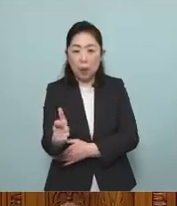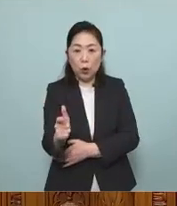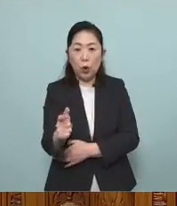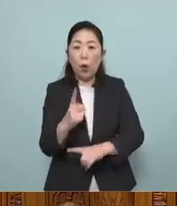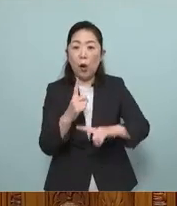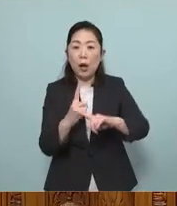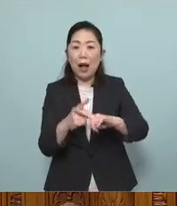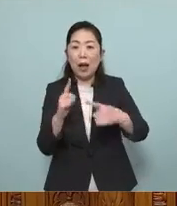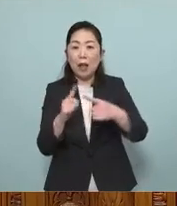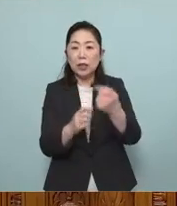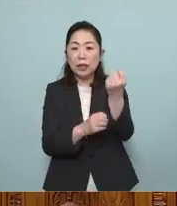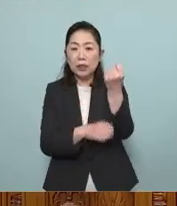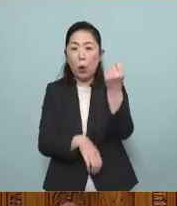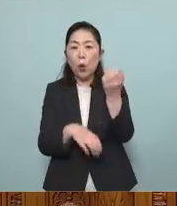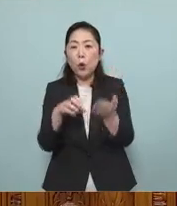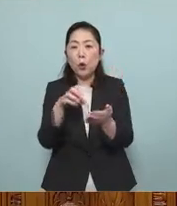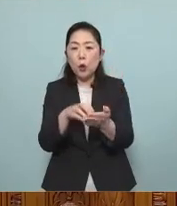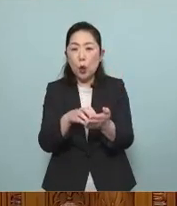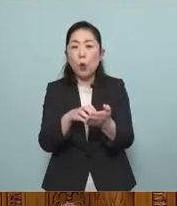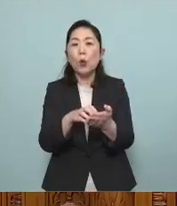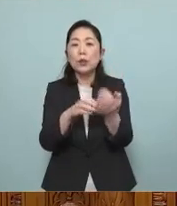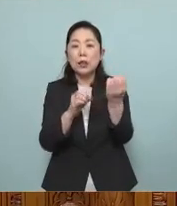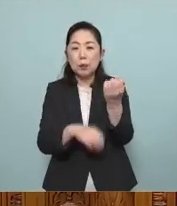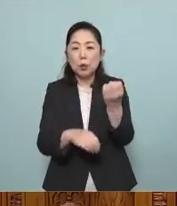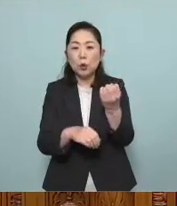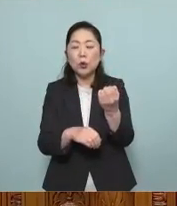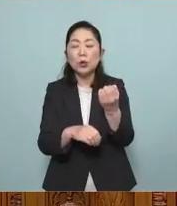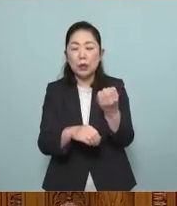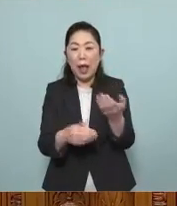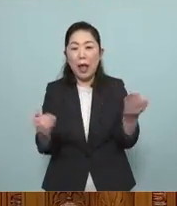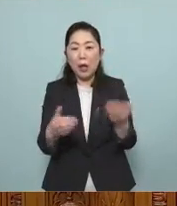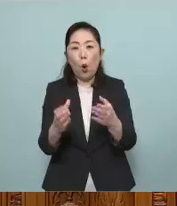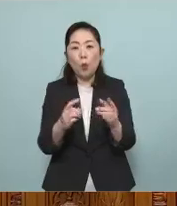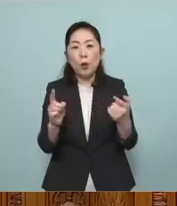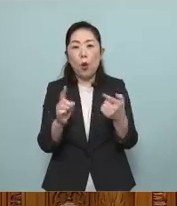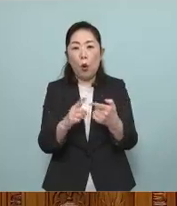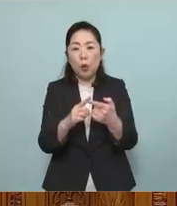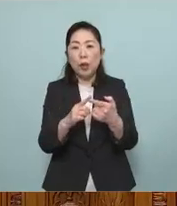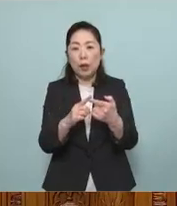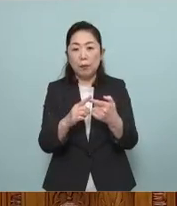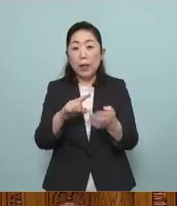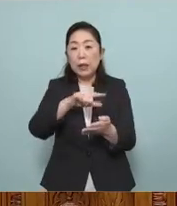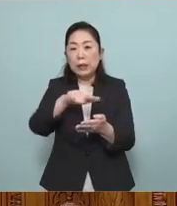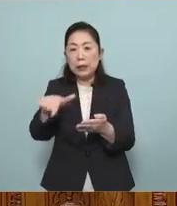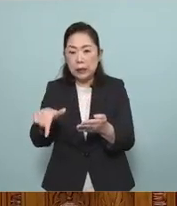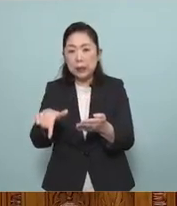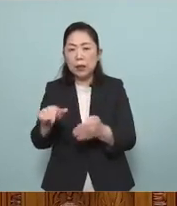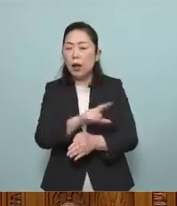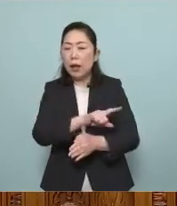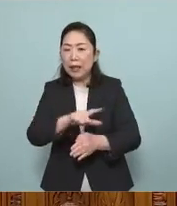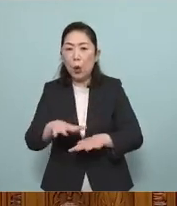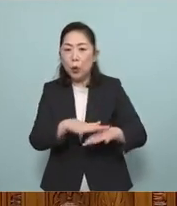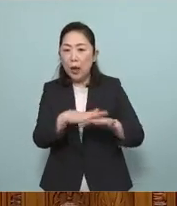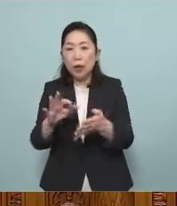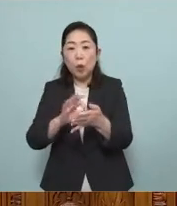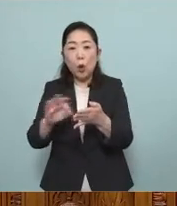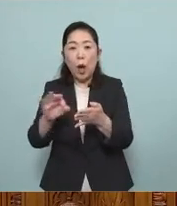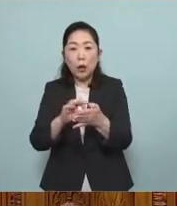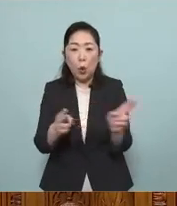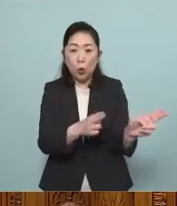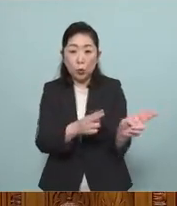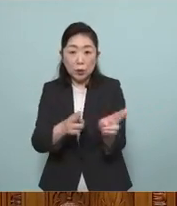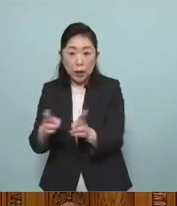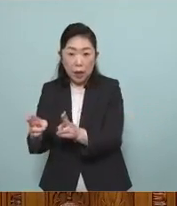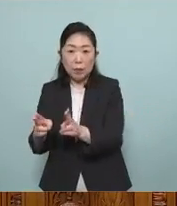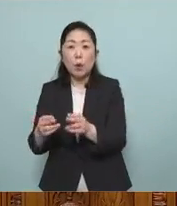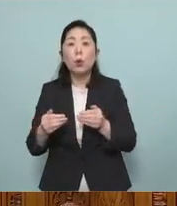的根拠に基づく業務の合理化、保健所に頼らない地域の重層的ネットワークの整備を進め、